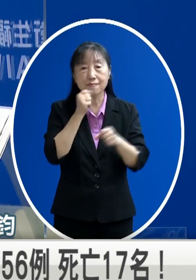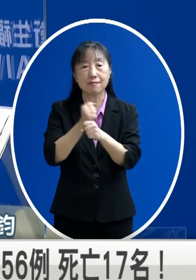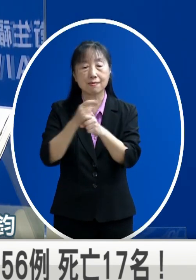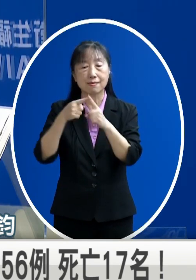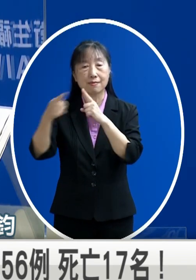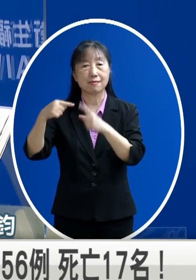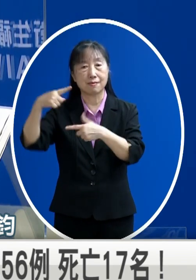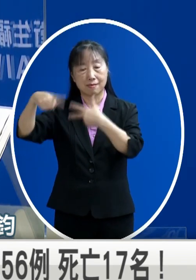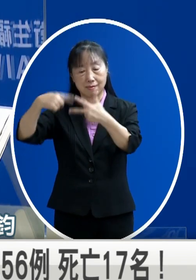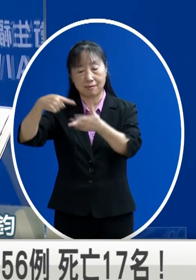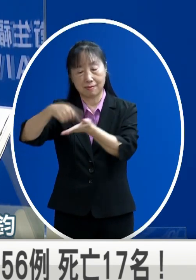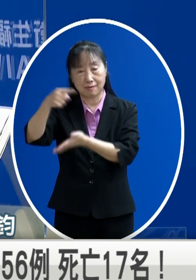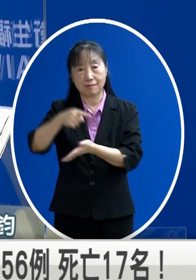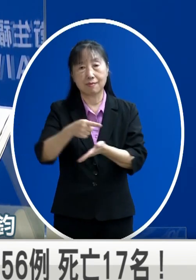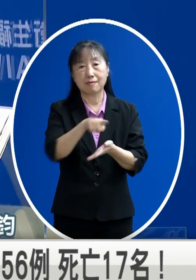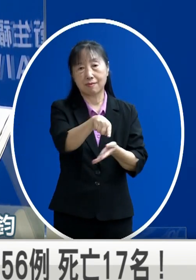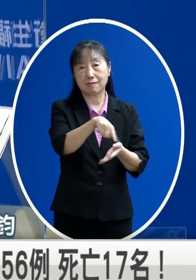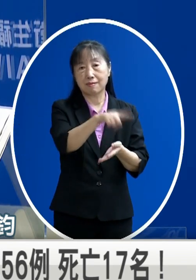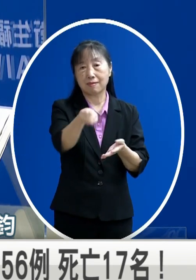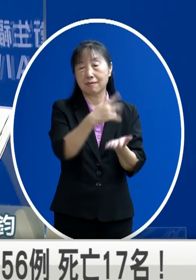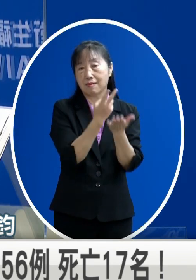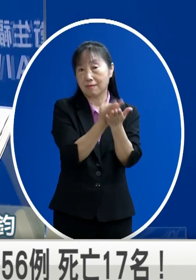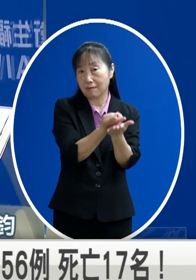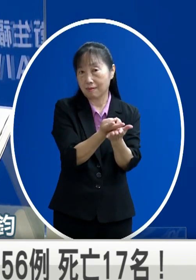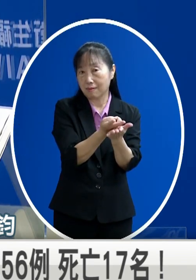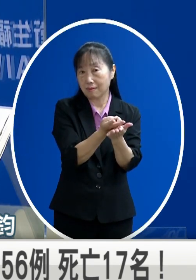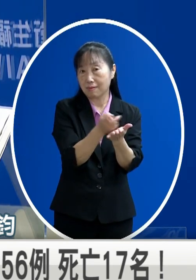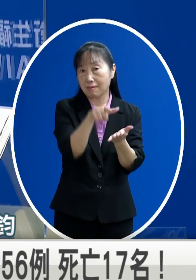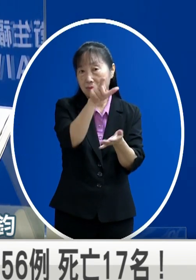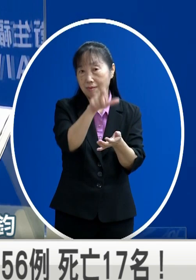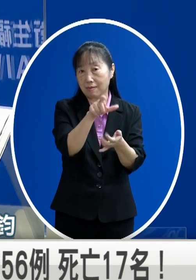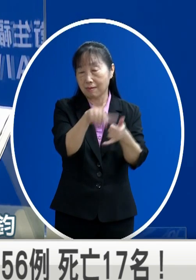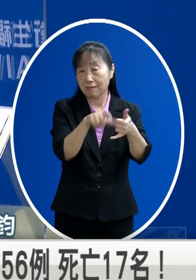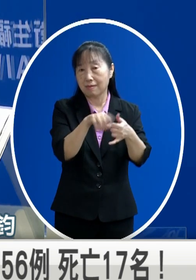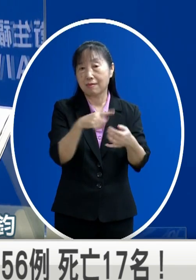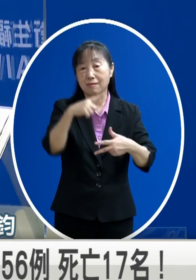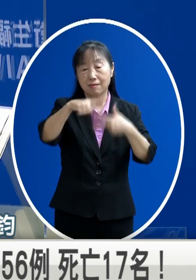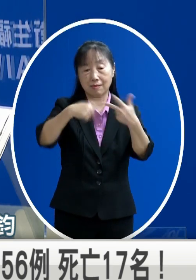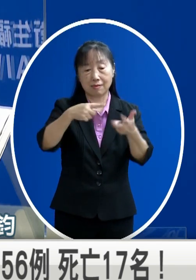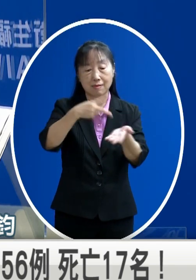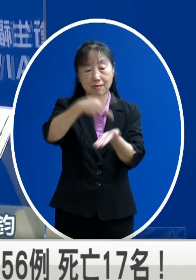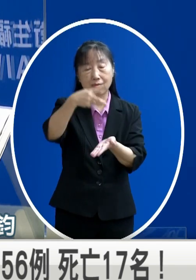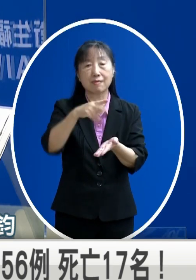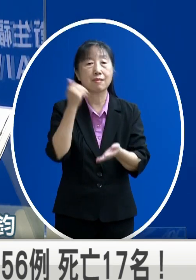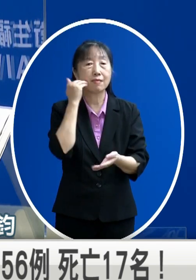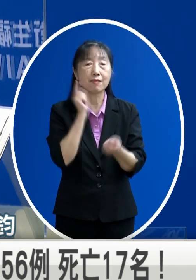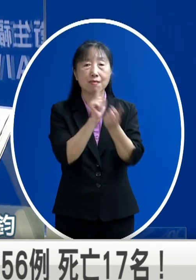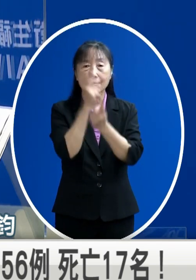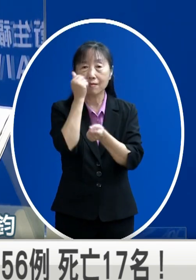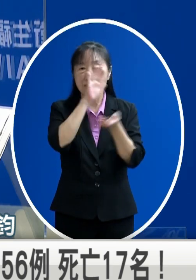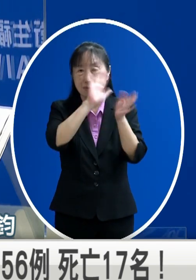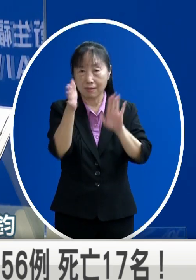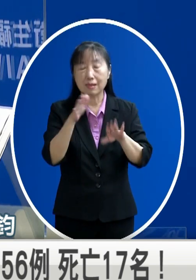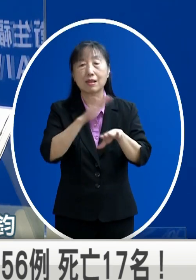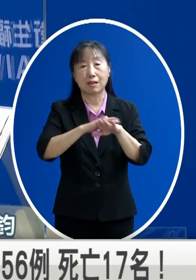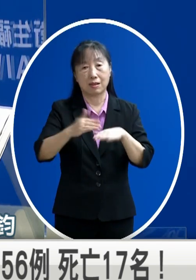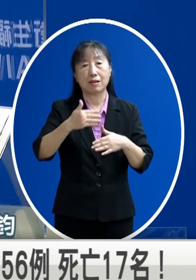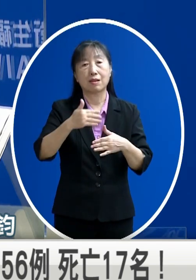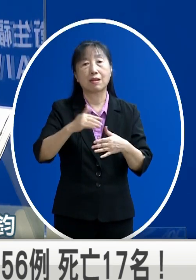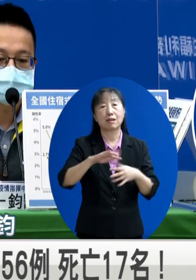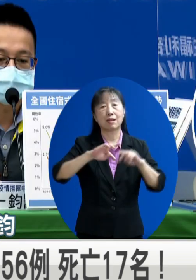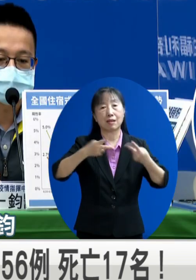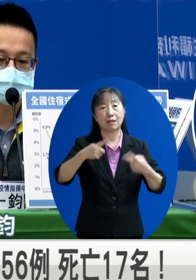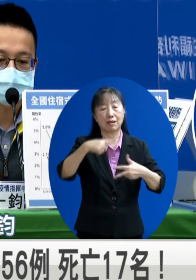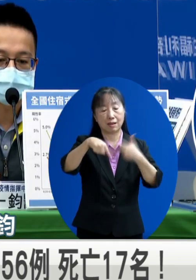是1周1次，那机构住民的话一般是一周2次，如果特殊情形的话可以减为